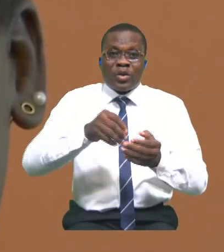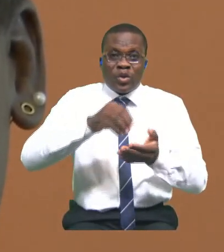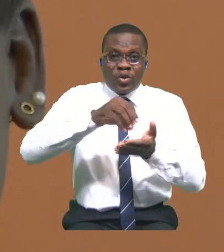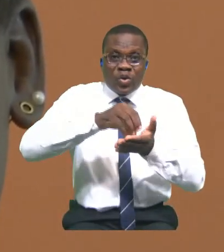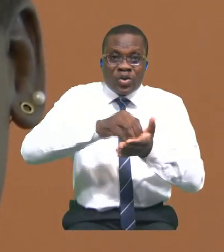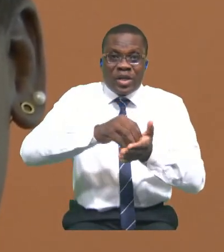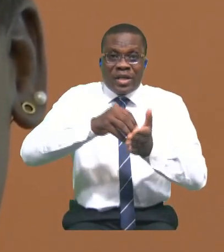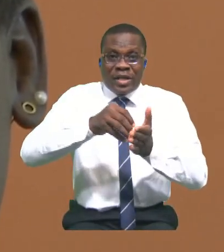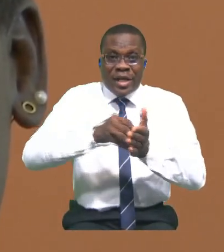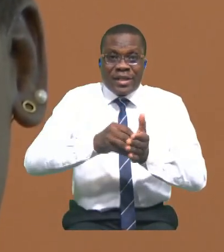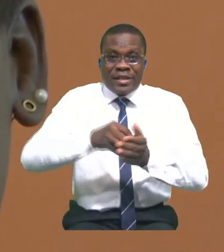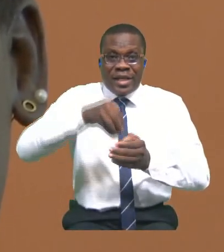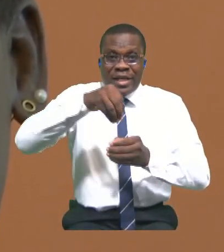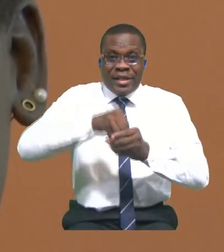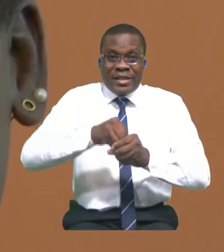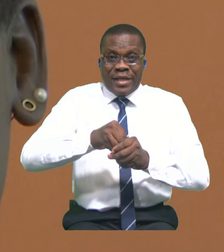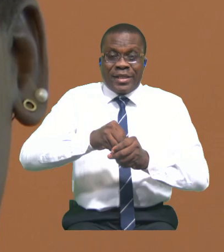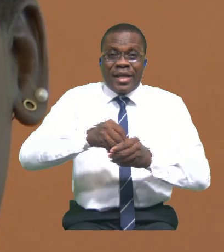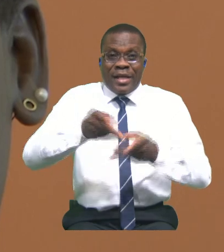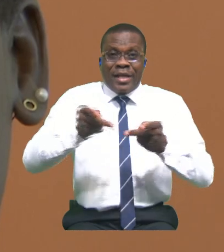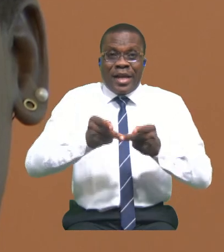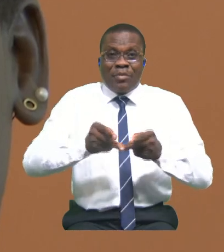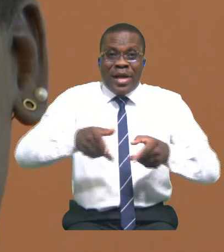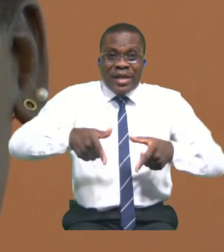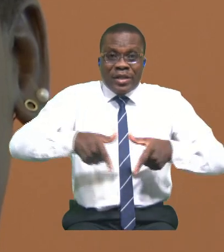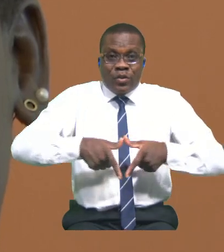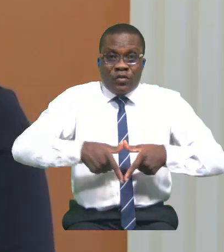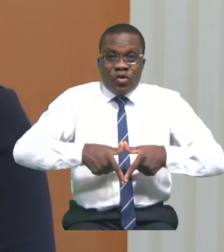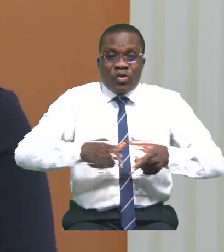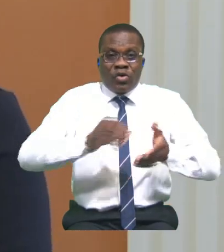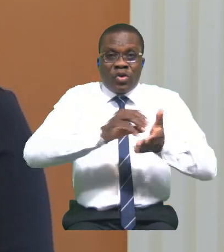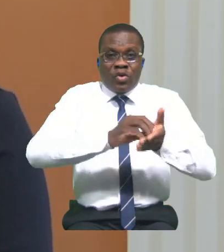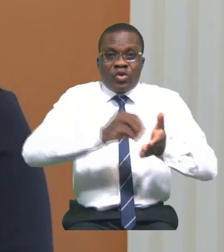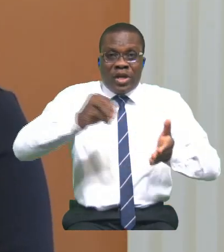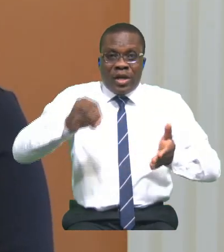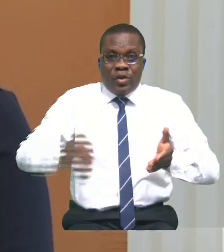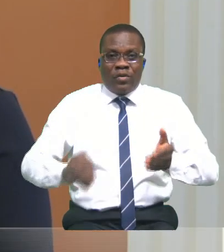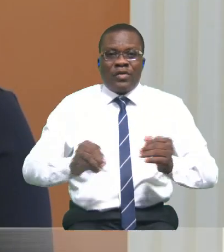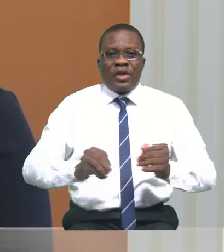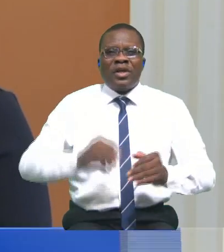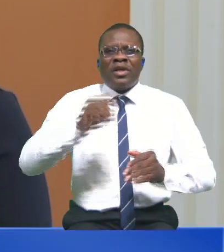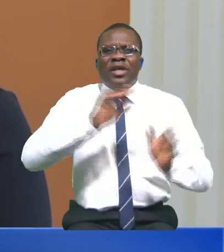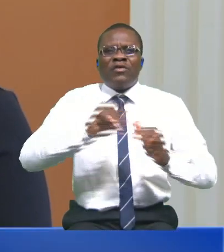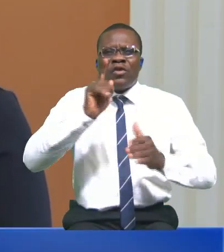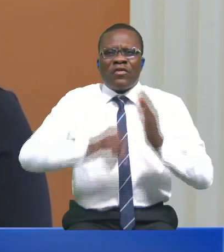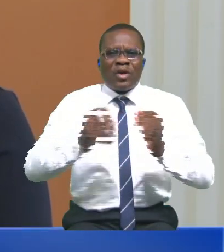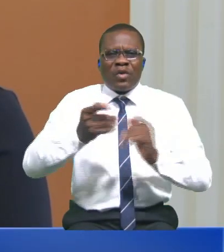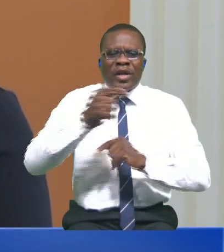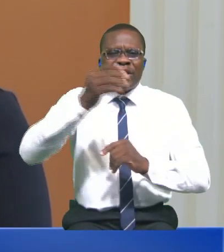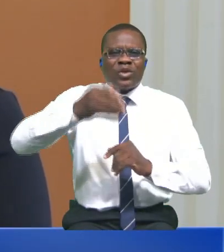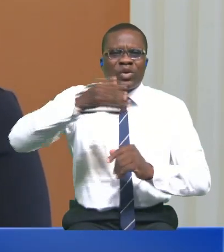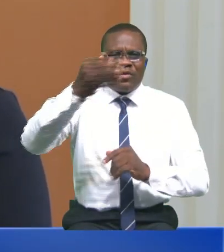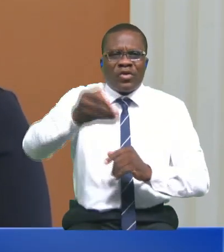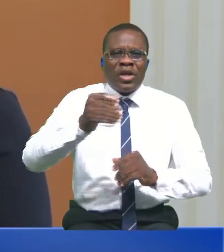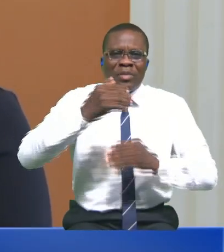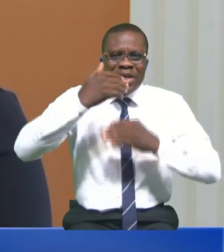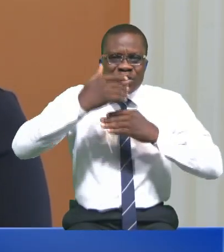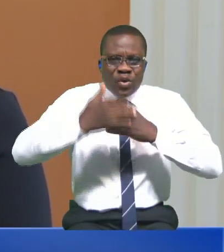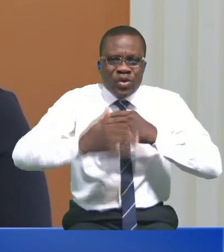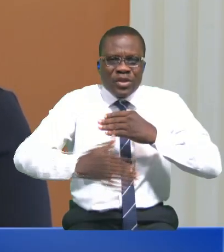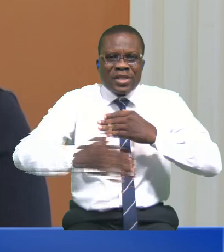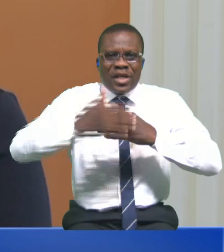vert sera enlevé qu'est-ce qu'il fallait faire les joies venir vu que je continuais toujours àessayer il